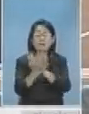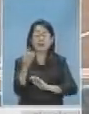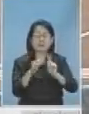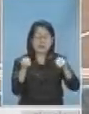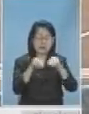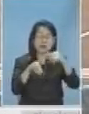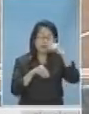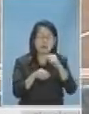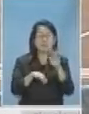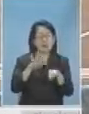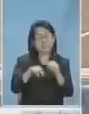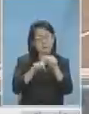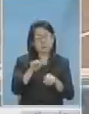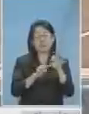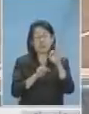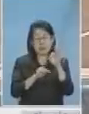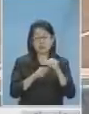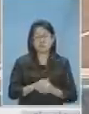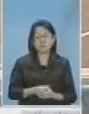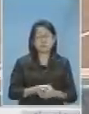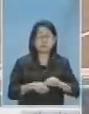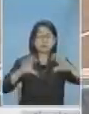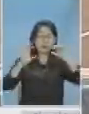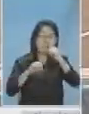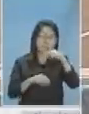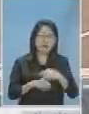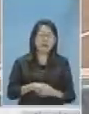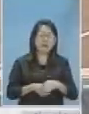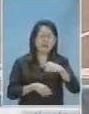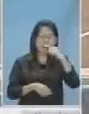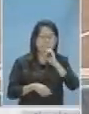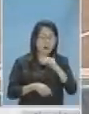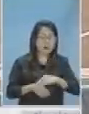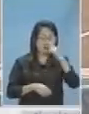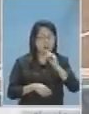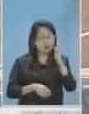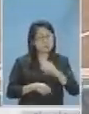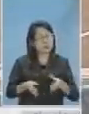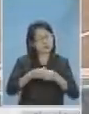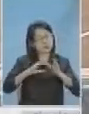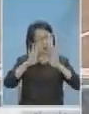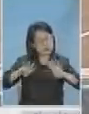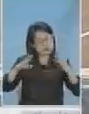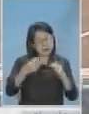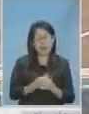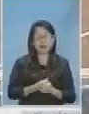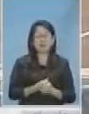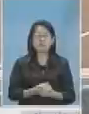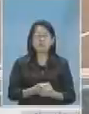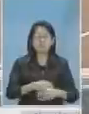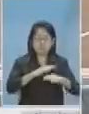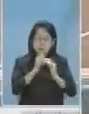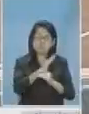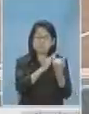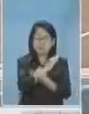บาลพูดว่าเราจะเข้า AEC เราจะมีอาเซียนติดต่อกับประเทศเพื่อนบ้านแต่กรมทางหลวงนะครับ 50,000 กว่าล้าน